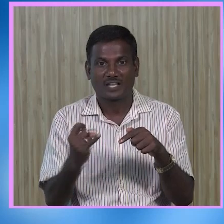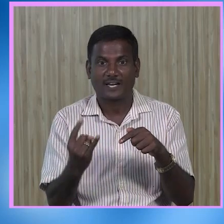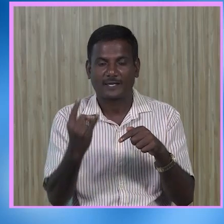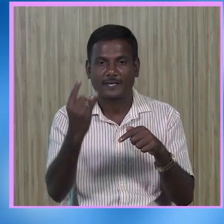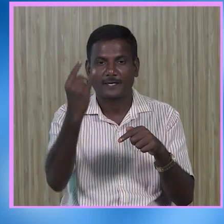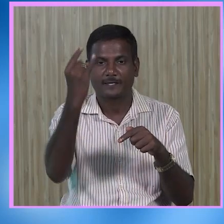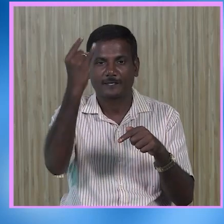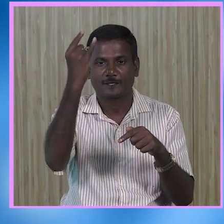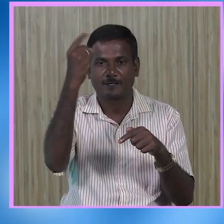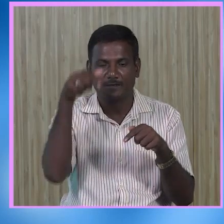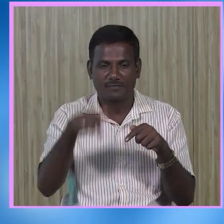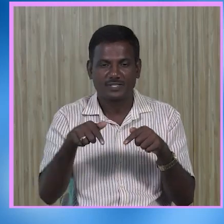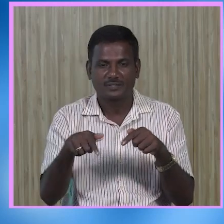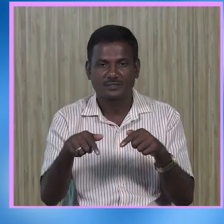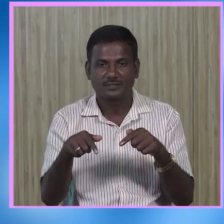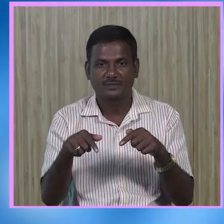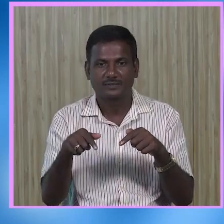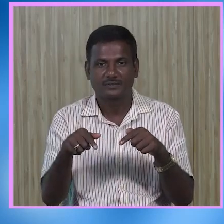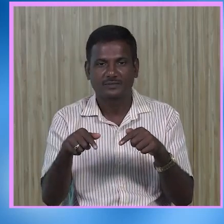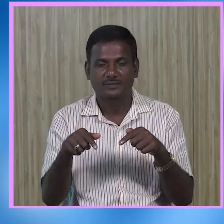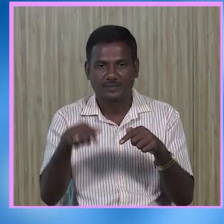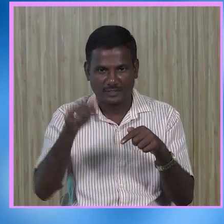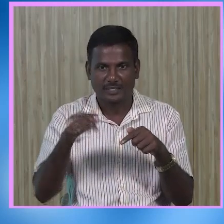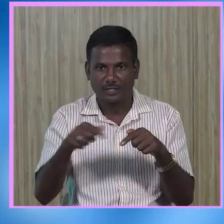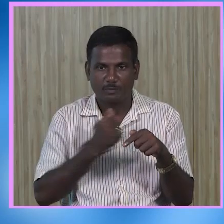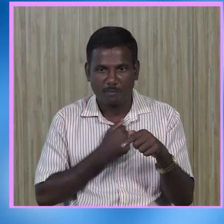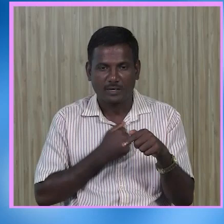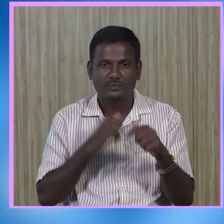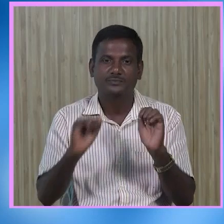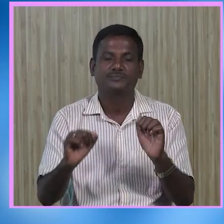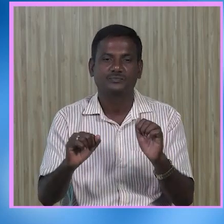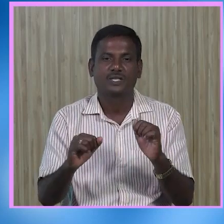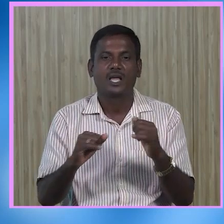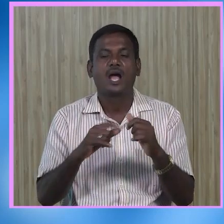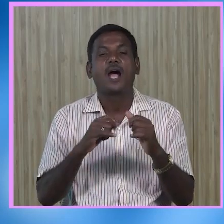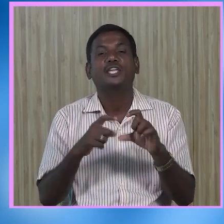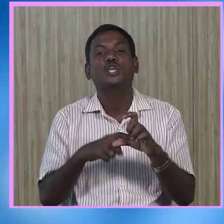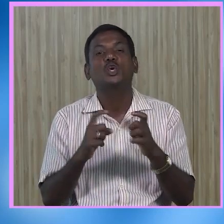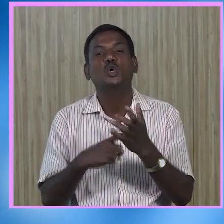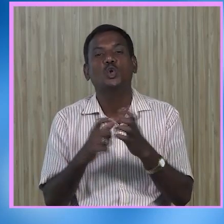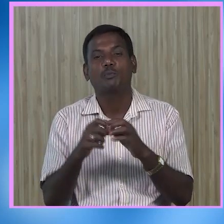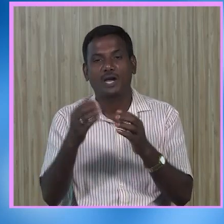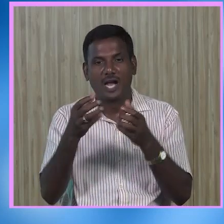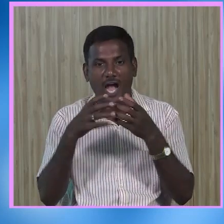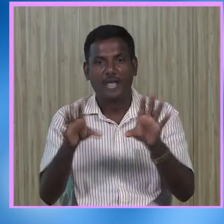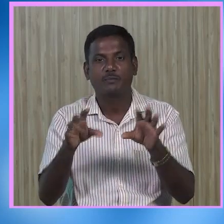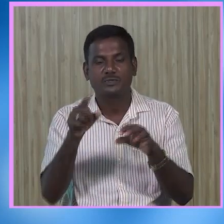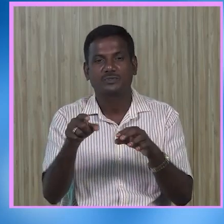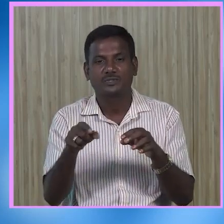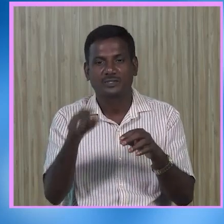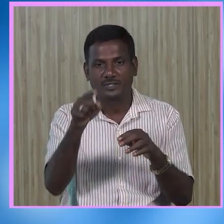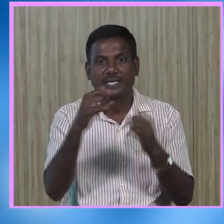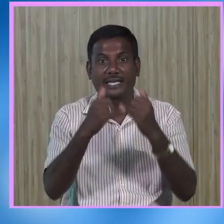ராக்கெட் விஷயத்தை எங்களுடைய பகுதிக்கு, அதாவது ஐரோப்பிய கண்டத்துக்கு அறிமுகம் செய்தவர்